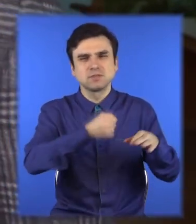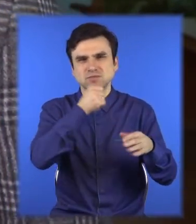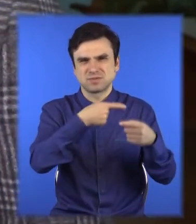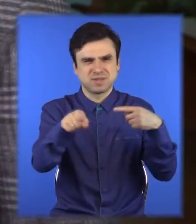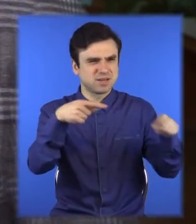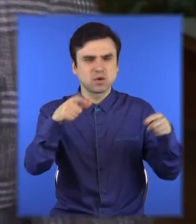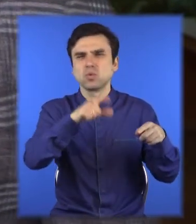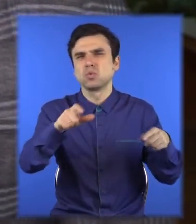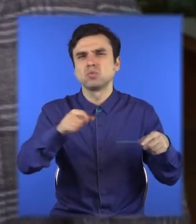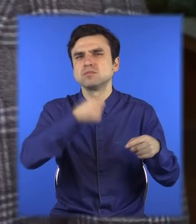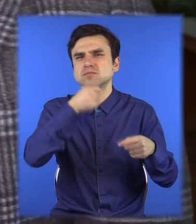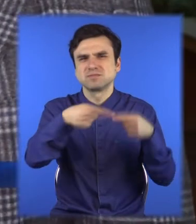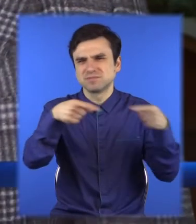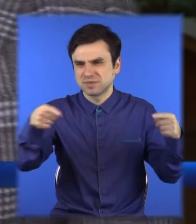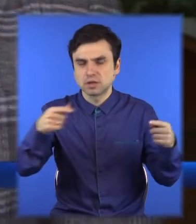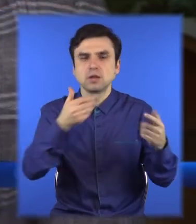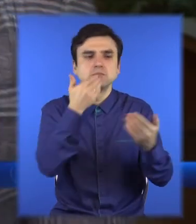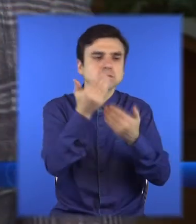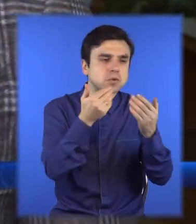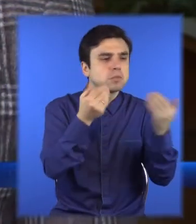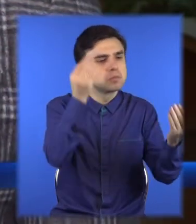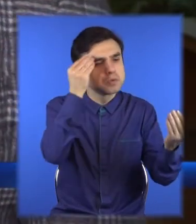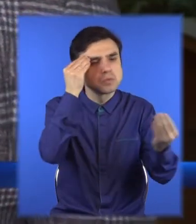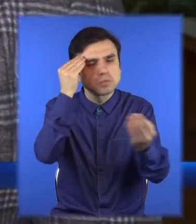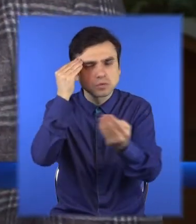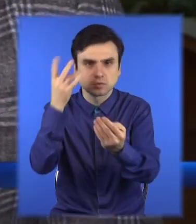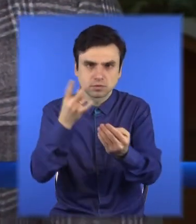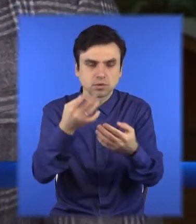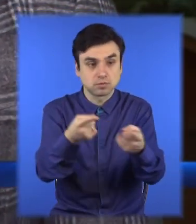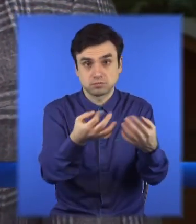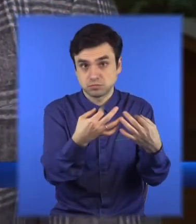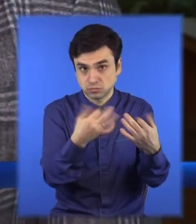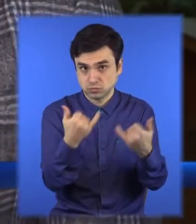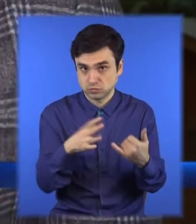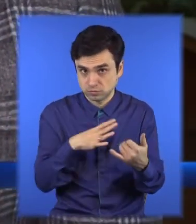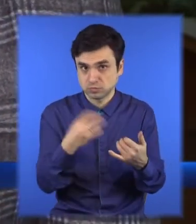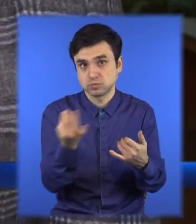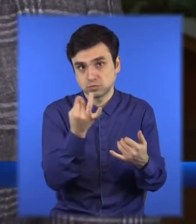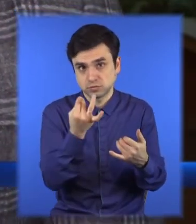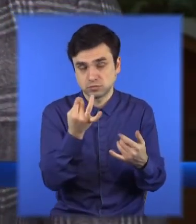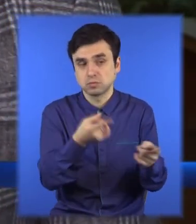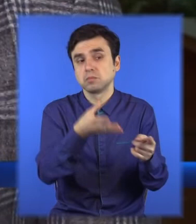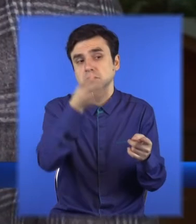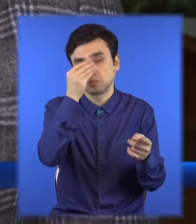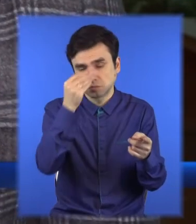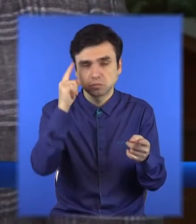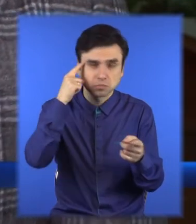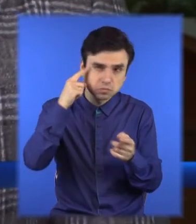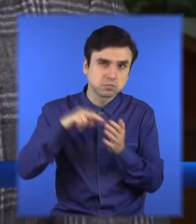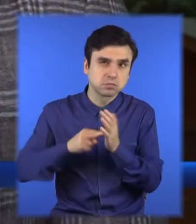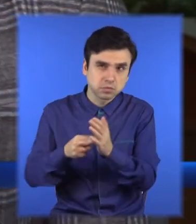того, как хотелось бы развивать и город, и район, и нашу страну. Поэтому сегодня мы услышали ряд проектов, ряд интересных предложений, которые дальше мы будем